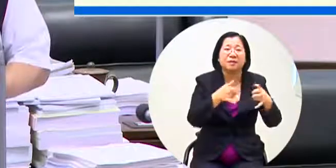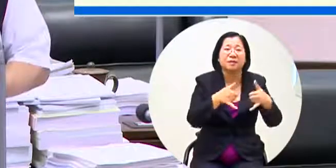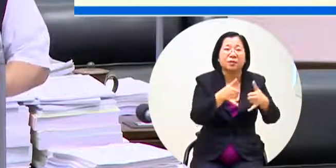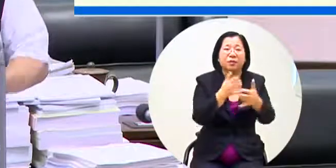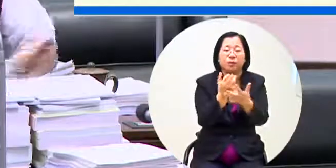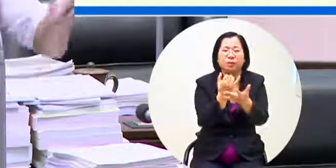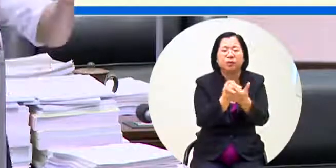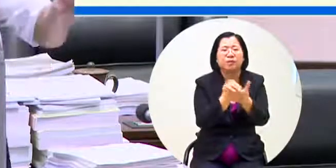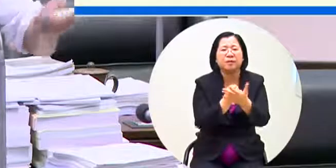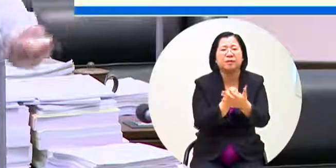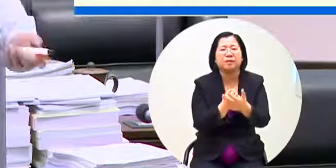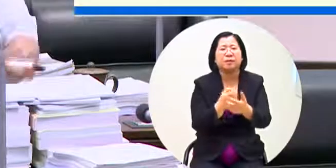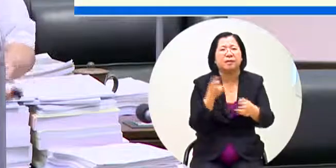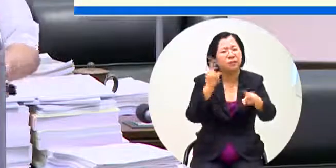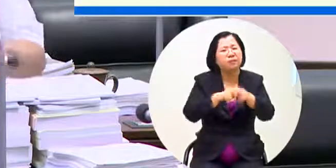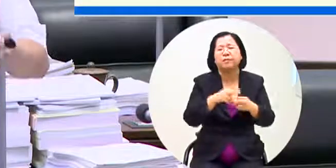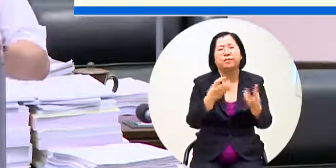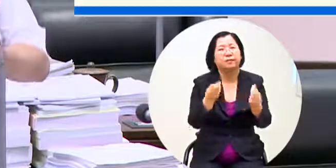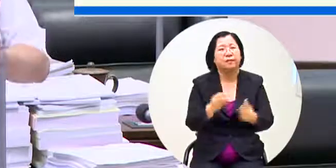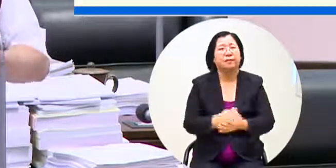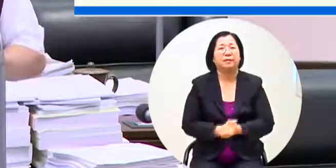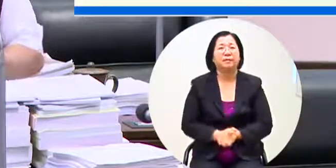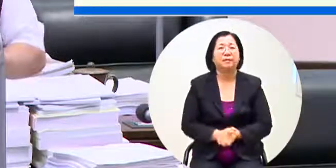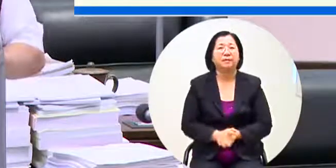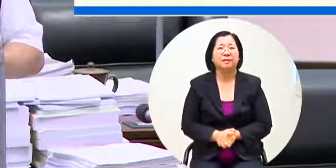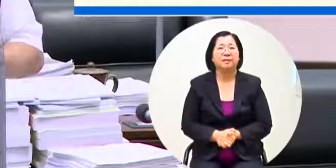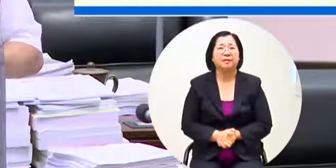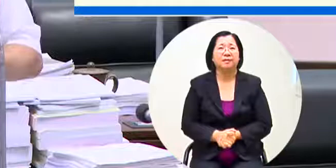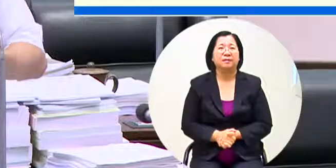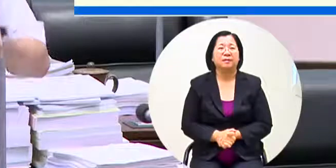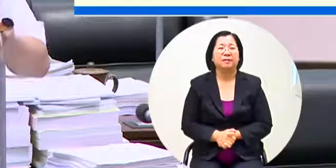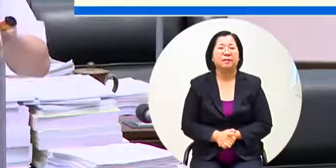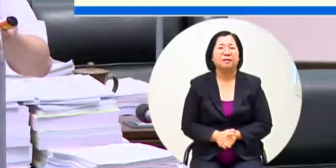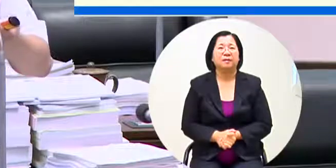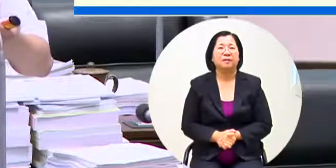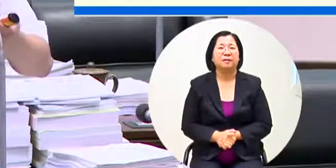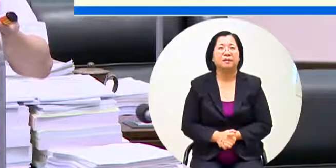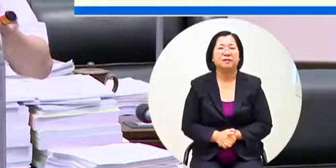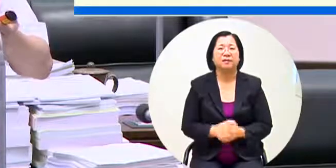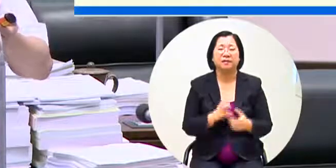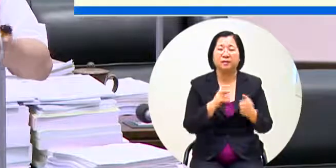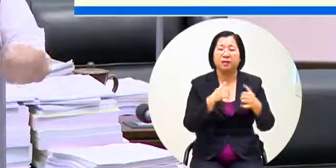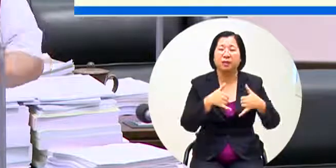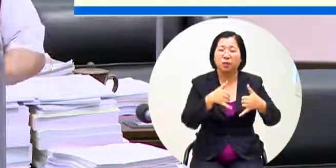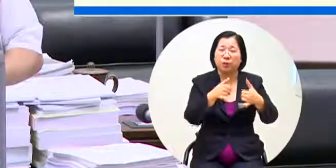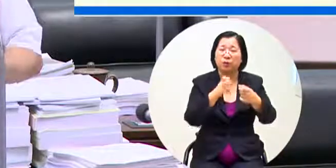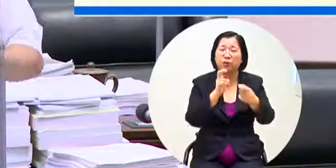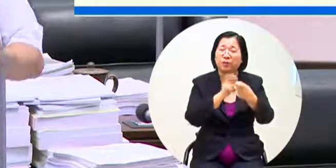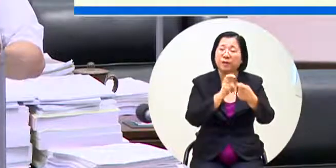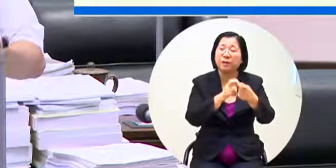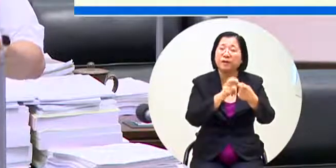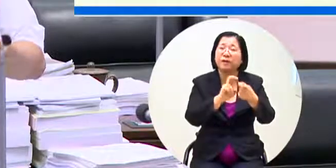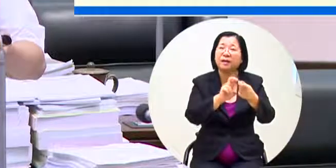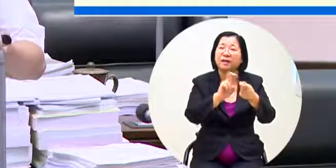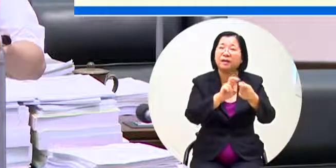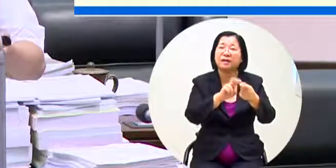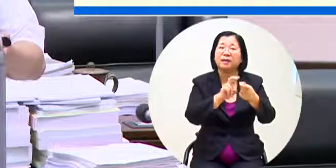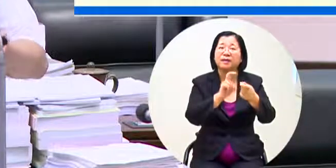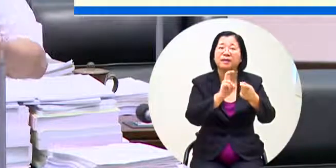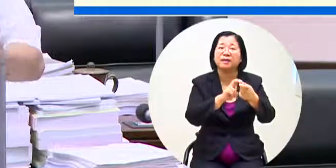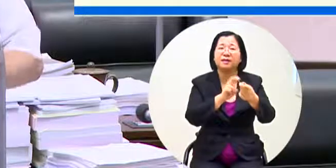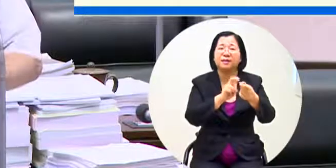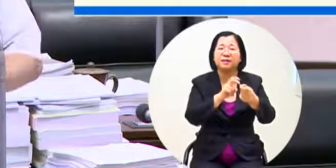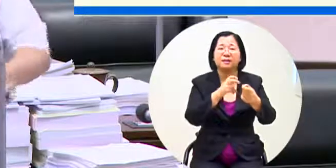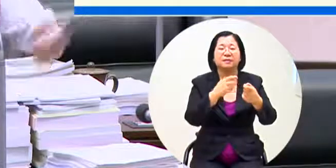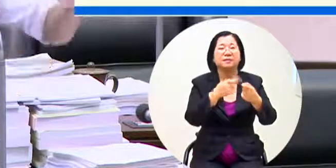啦。吼、哦、啊，所以讲，伫这条二十米的这条，哦，咱遵照这个都是计划的这个开路的这个